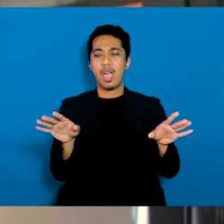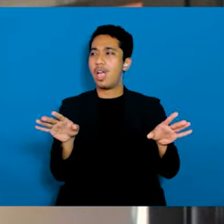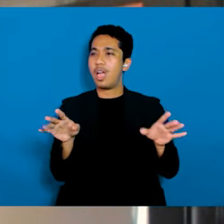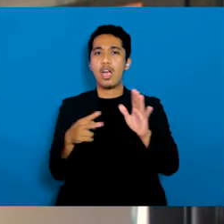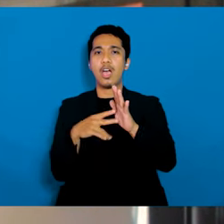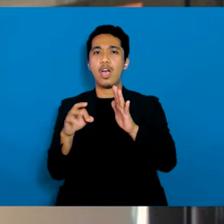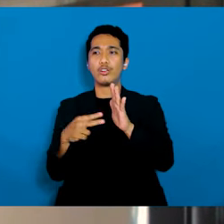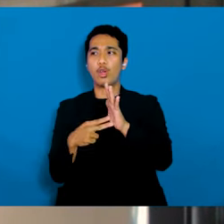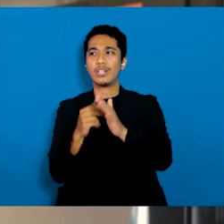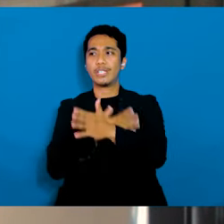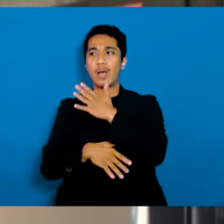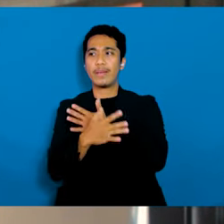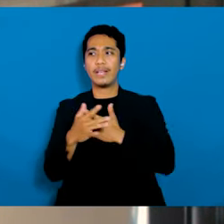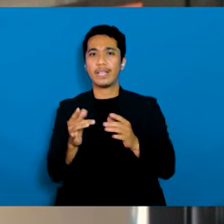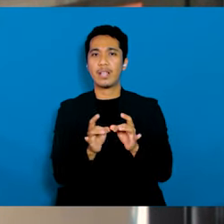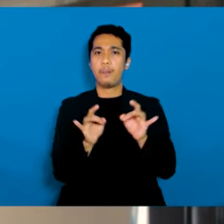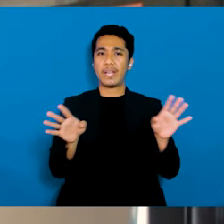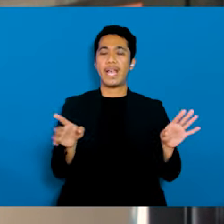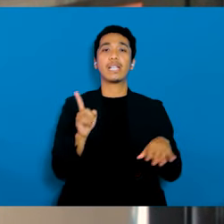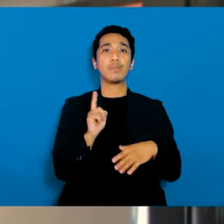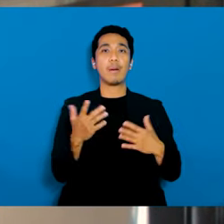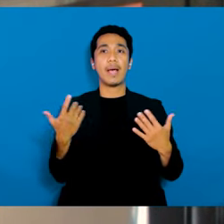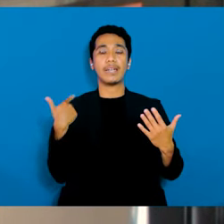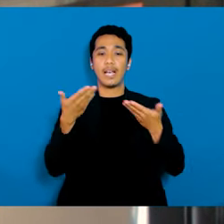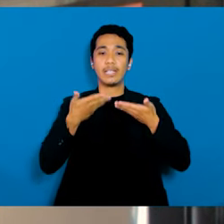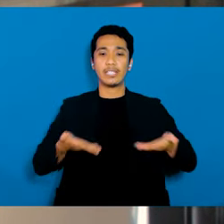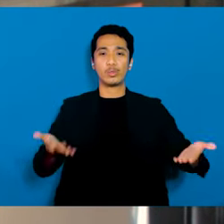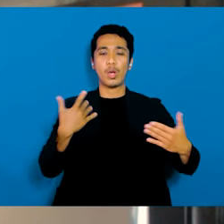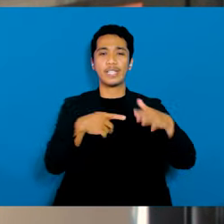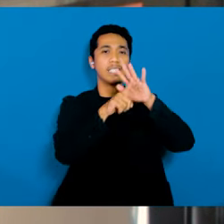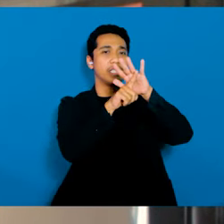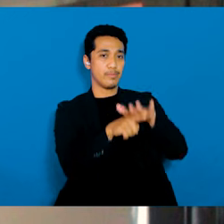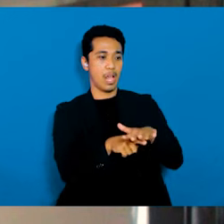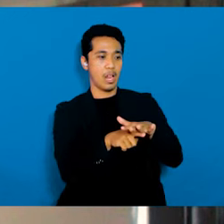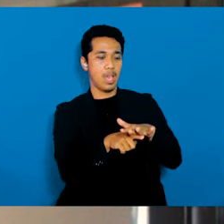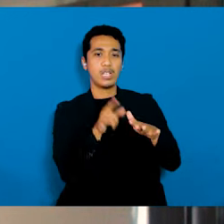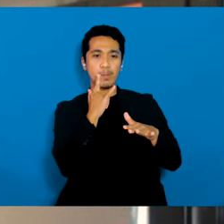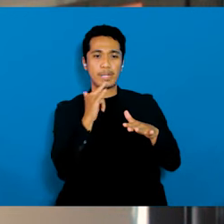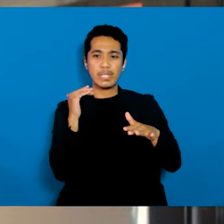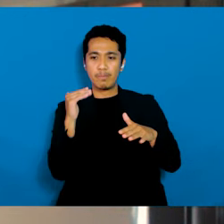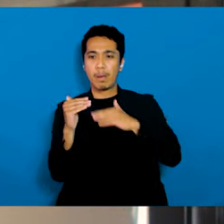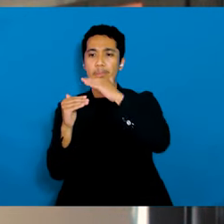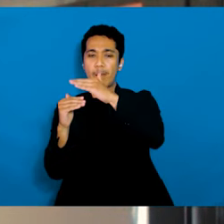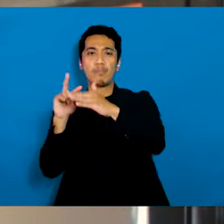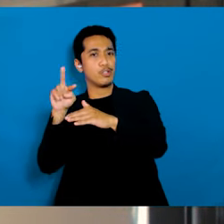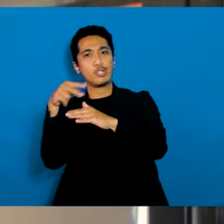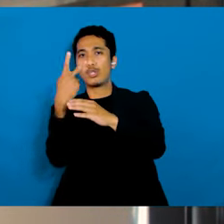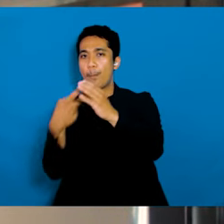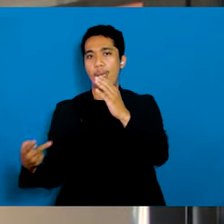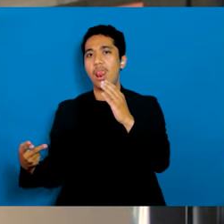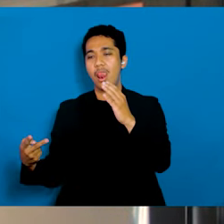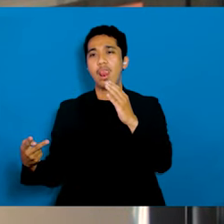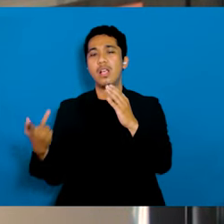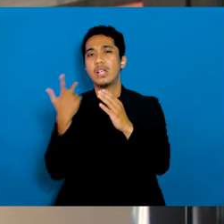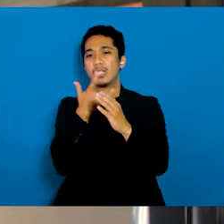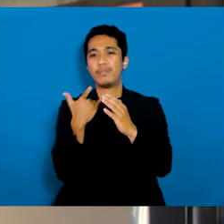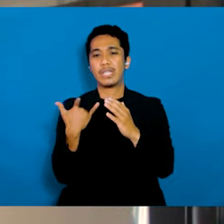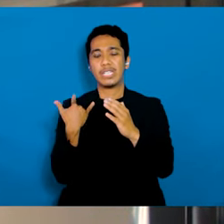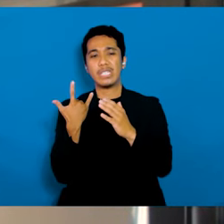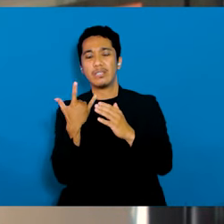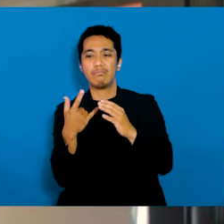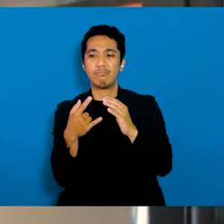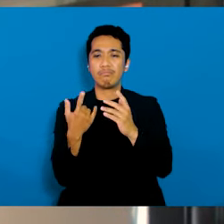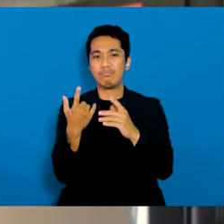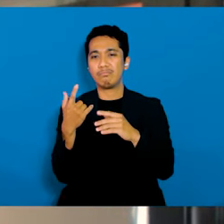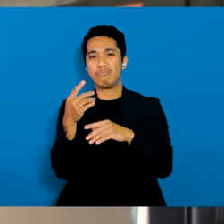akan berbeda dengan non-disabilitas karena himpitan diskriminasinya ini jadi double.